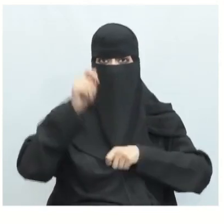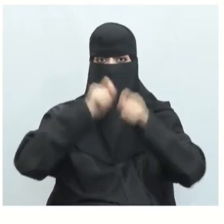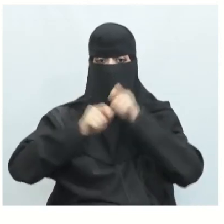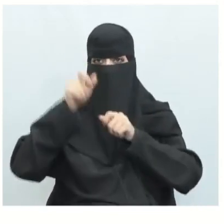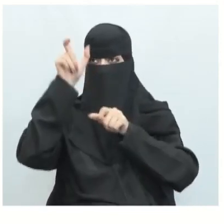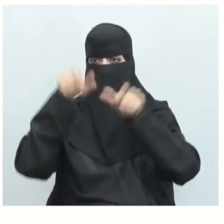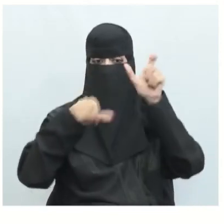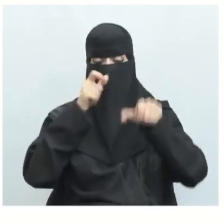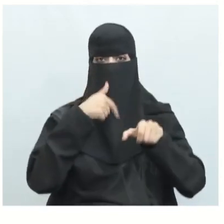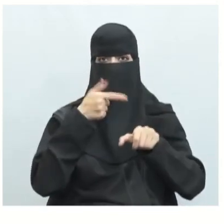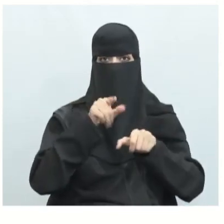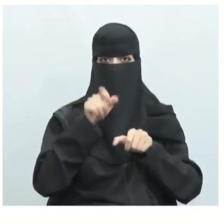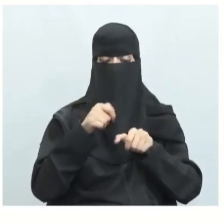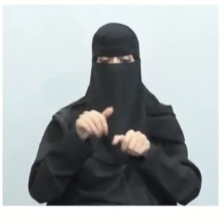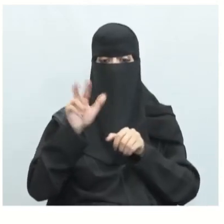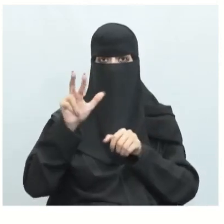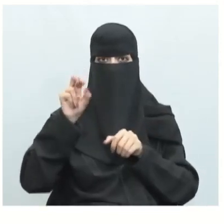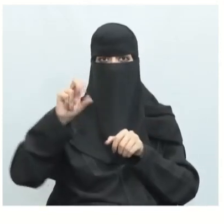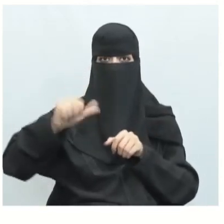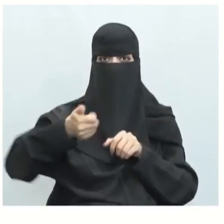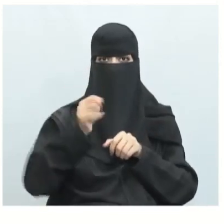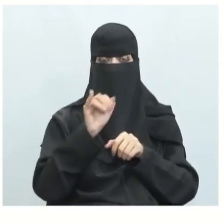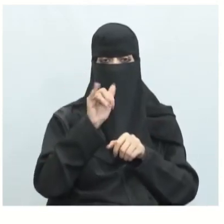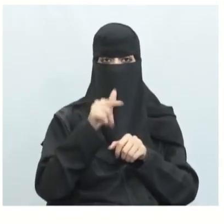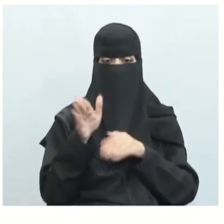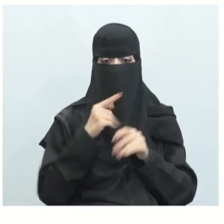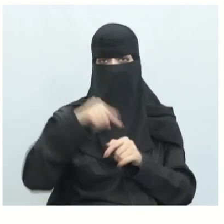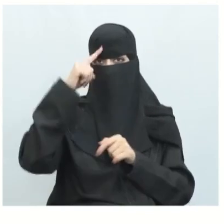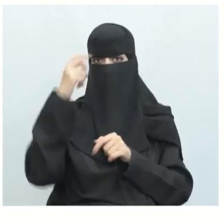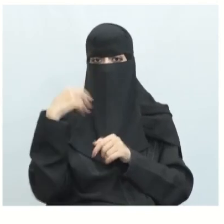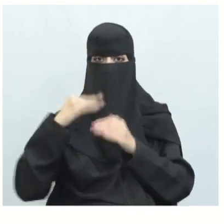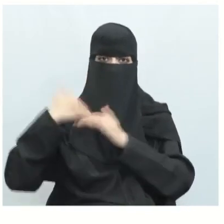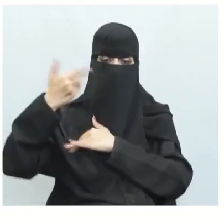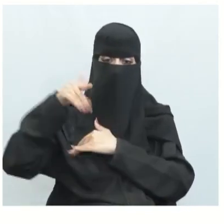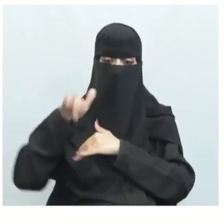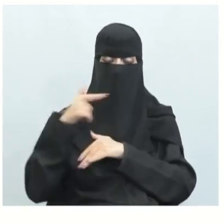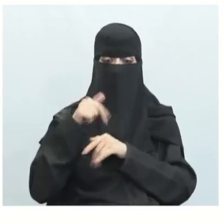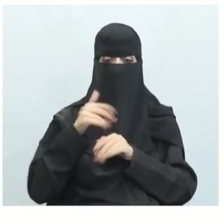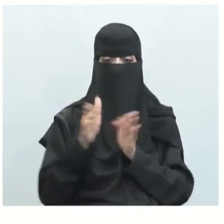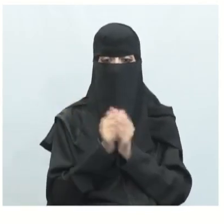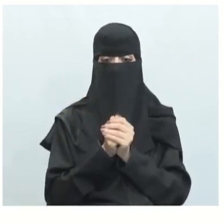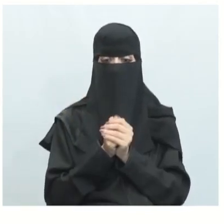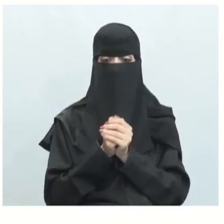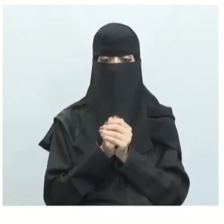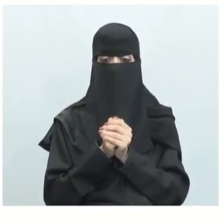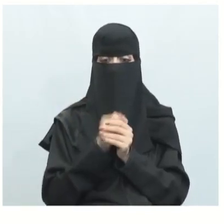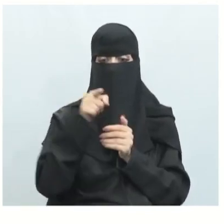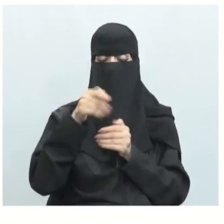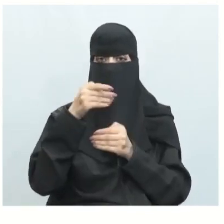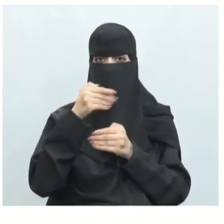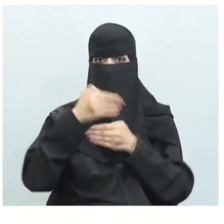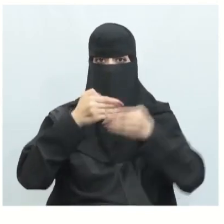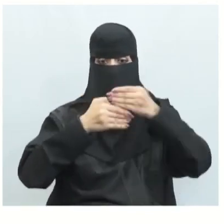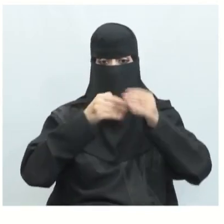القوائم والقواميس في المثال التالي سنقوم بتنفيذ التالي